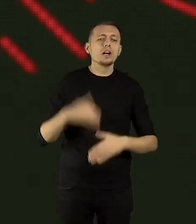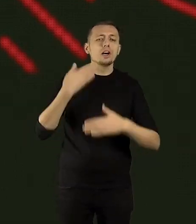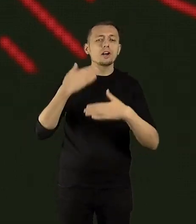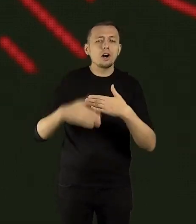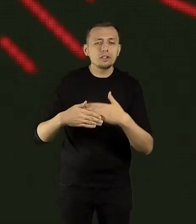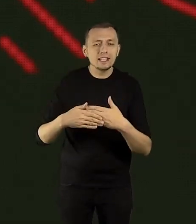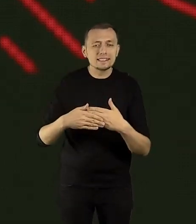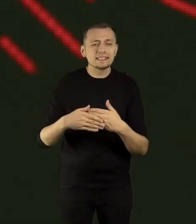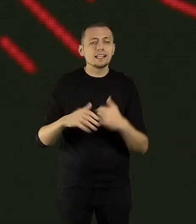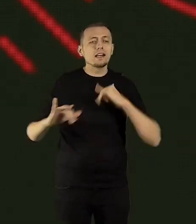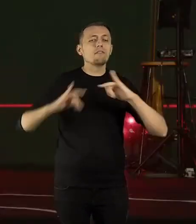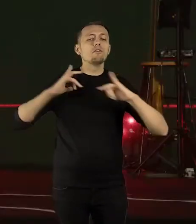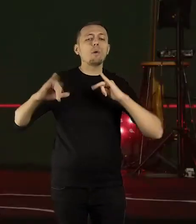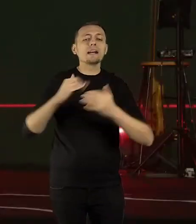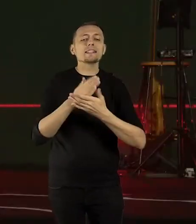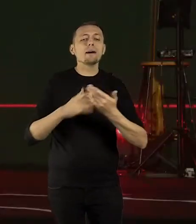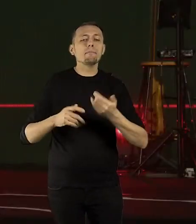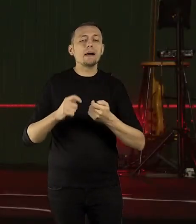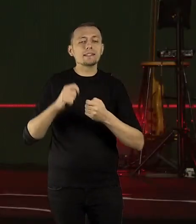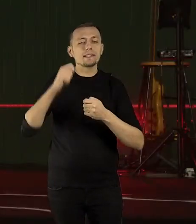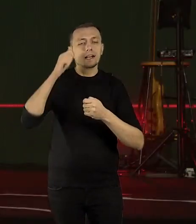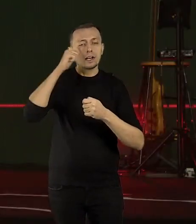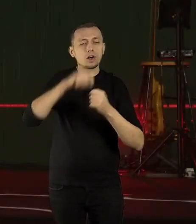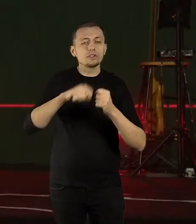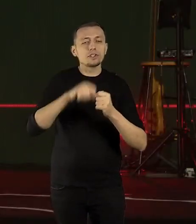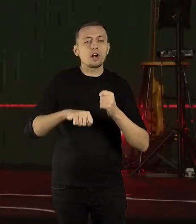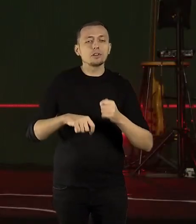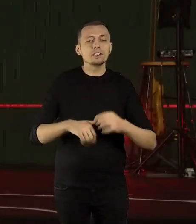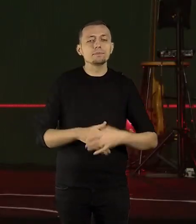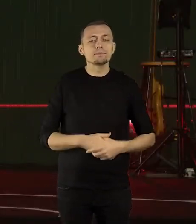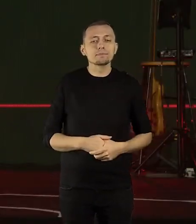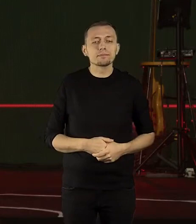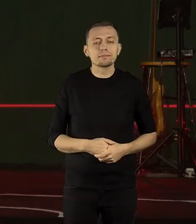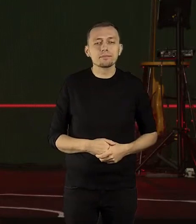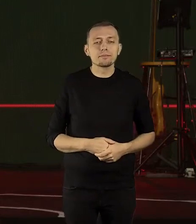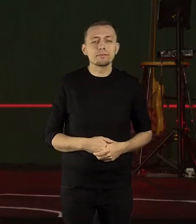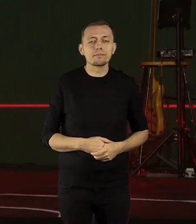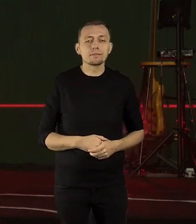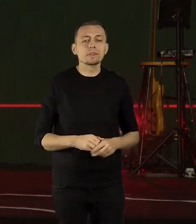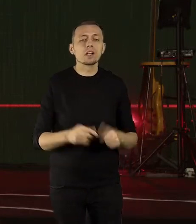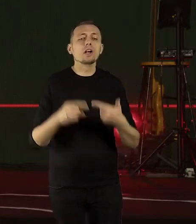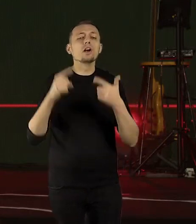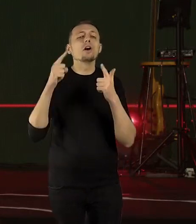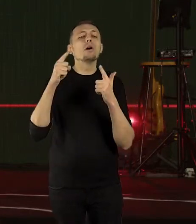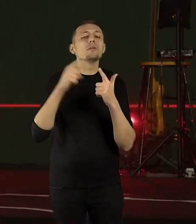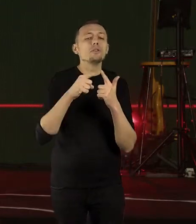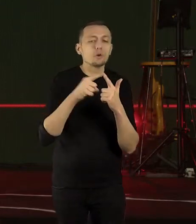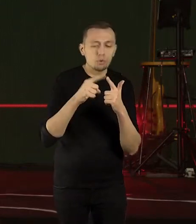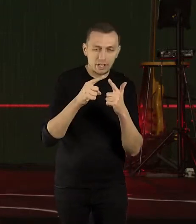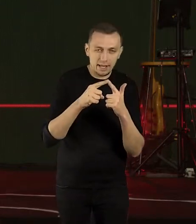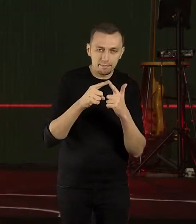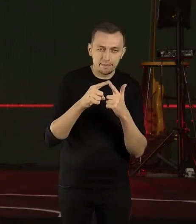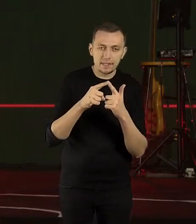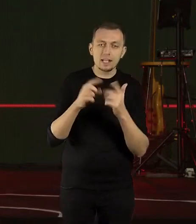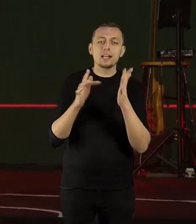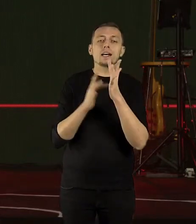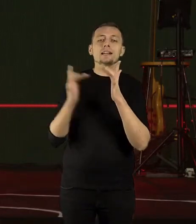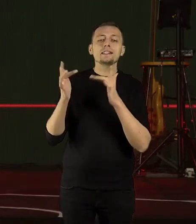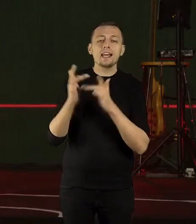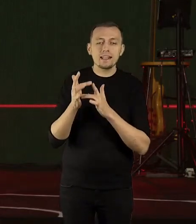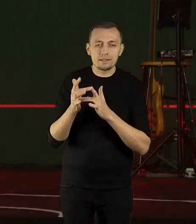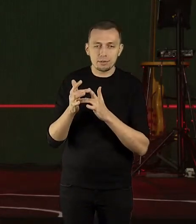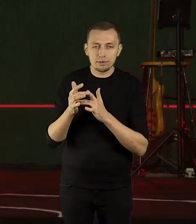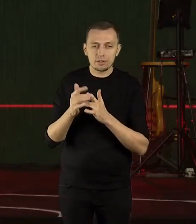silne ramię Boga. Po drugie, jego narodziny doprowadzą do rewolucji społecznej.